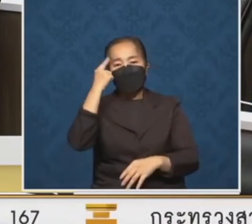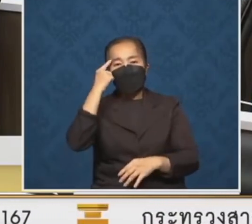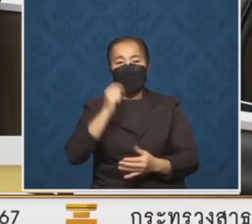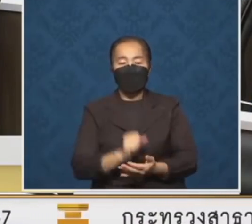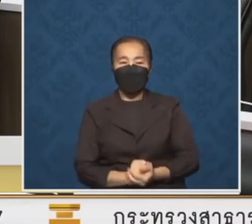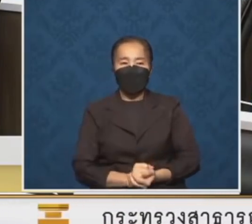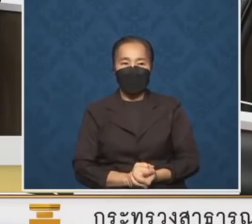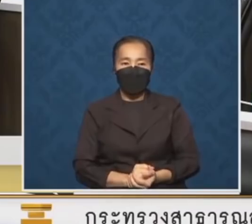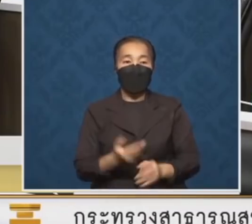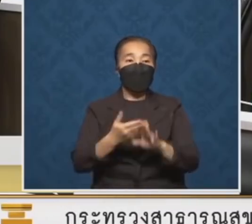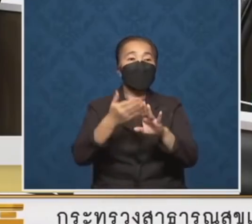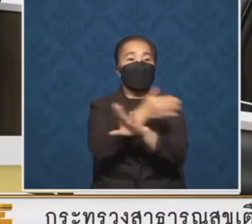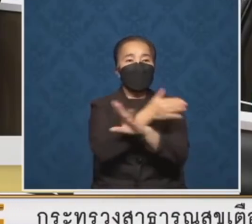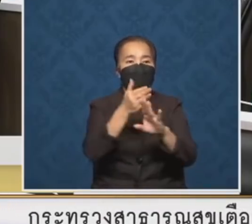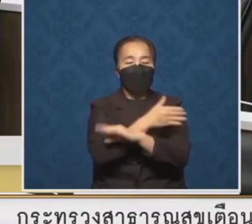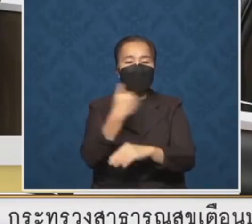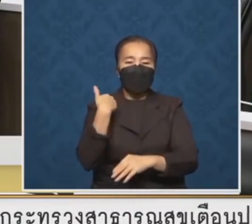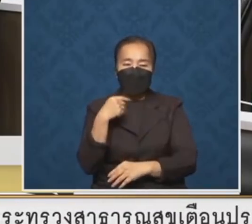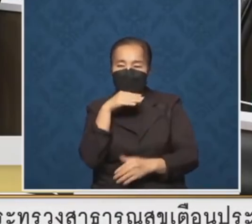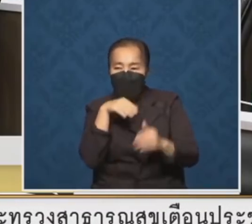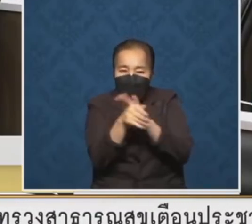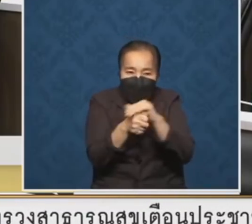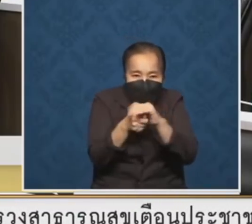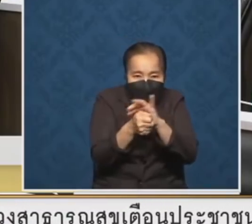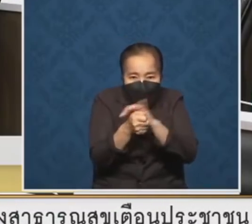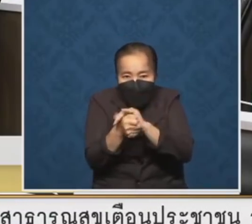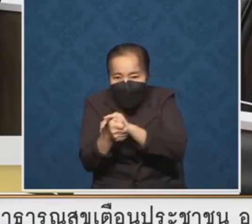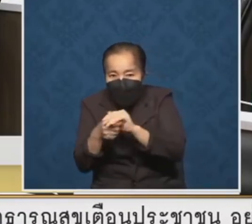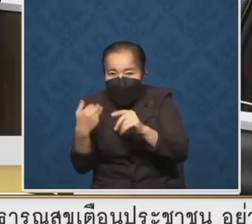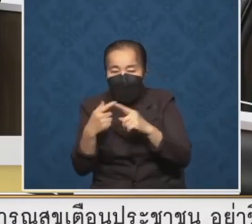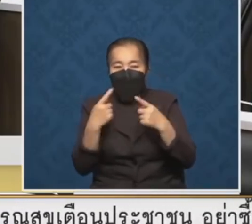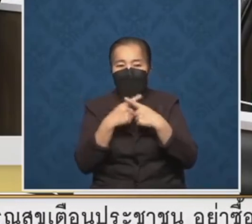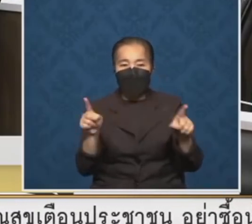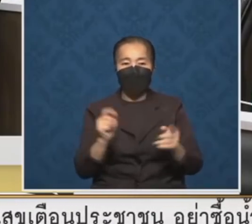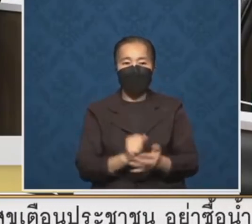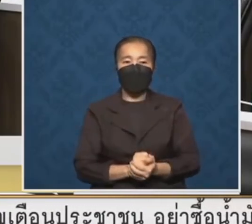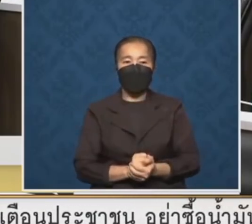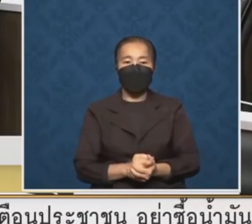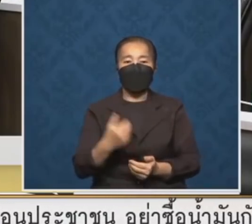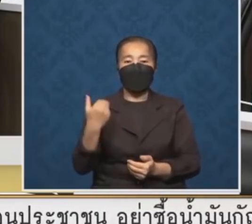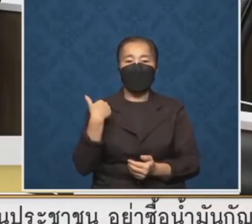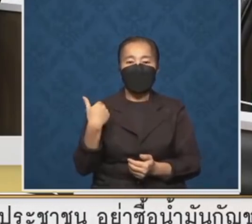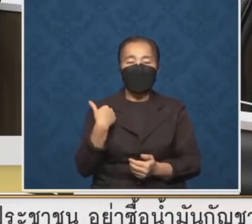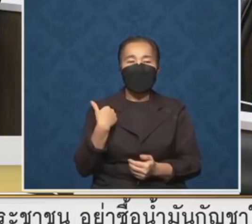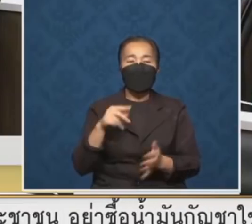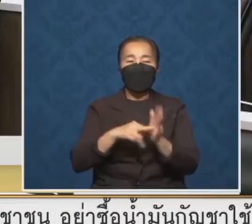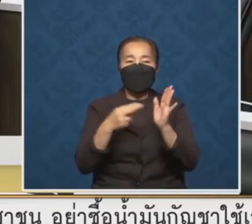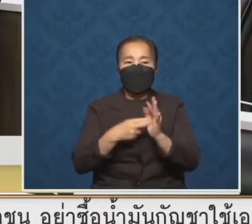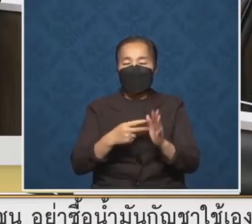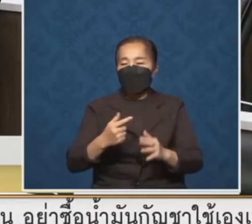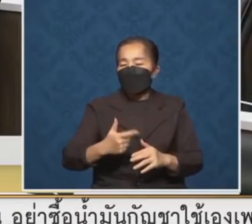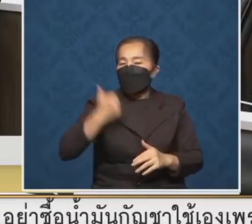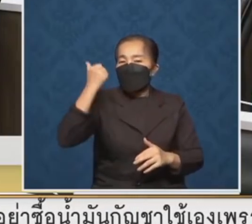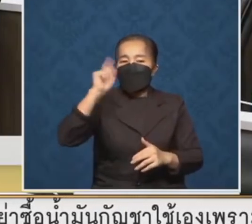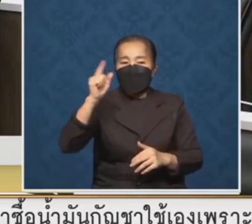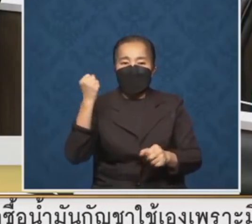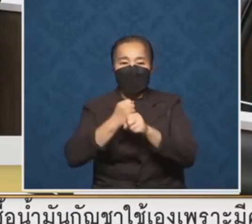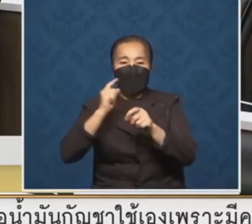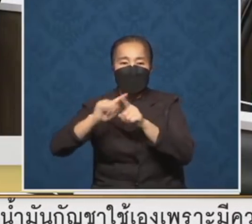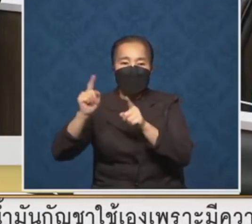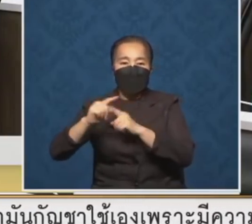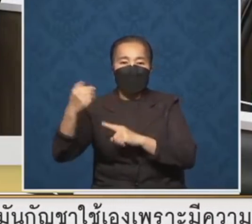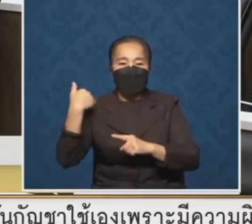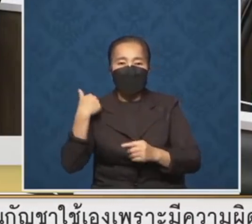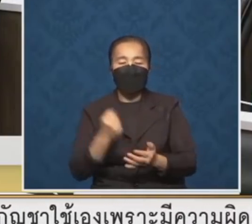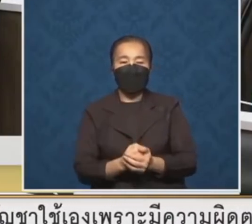ก่อนหน้านี้อาจจะยังต้องทำกันแบบลับๆล่อๆครับแต่ประกาศนี้คือความอุกอาจอย่างถึงที่สุดครับเพราะมันคือการ